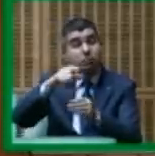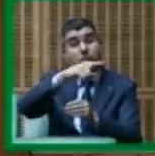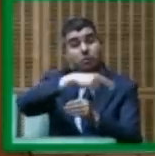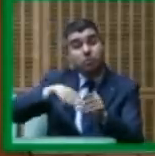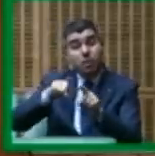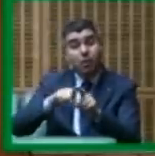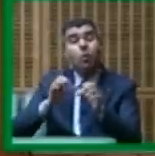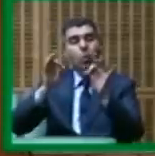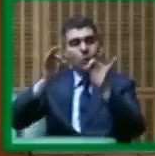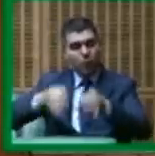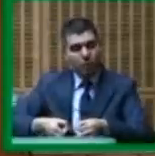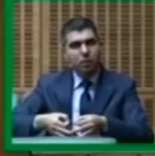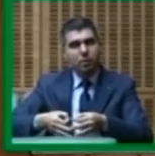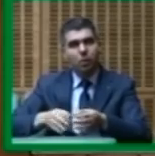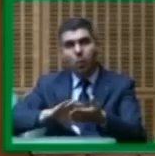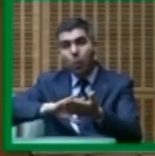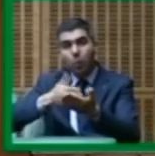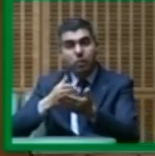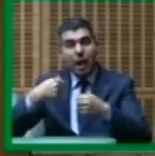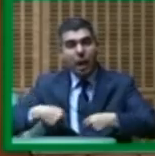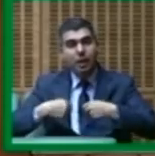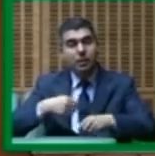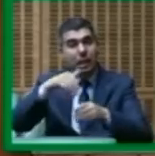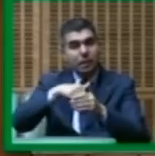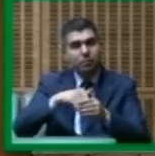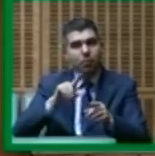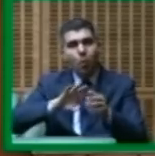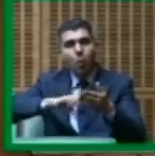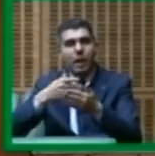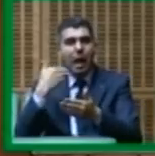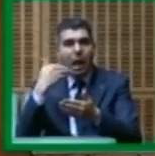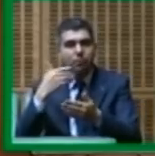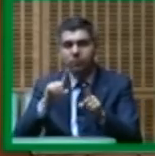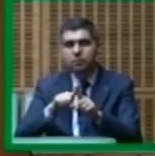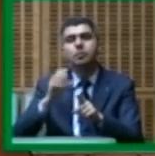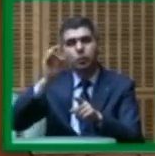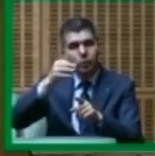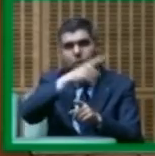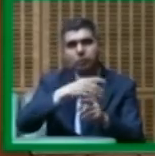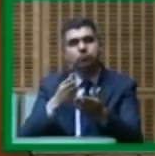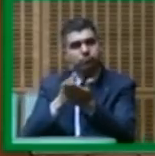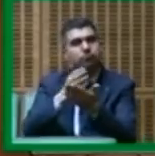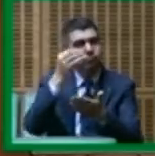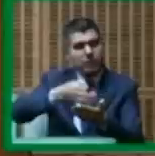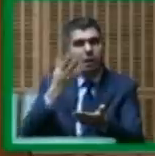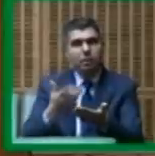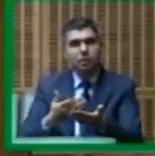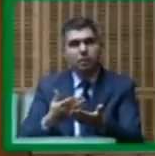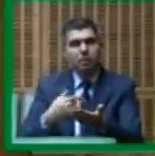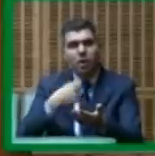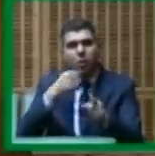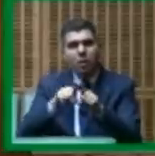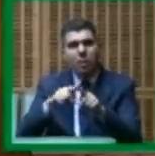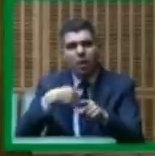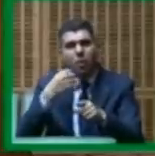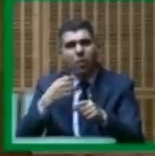معقولين ومستقبلين، عندي ما نقول، سمحوا لي، لذا ما تجيوش تقول لي ما تبخسنا واستعمل إلى وخلي الناس،